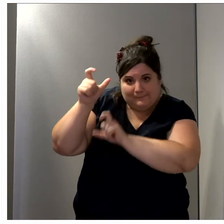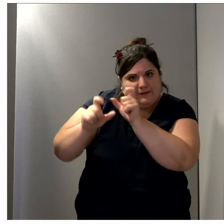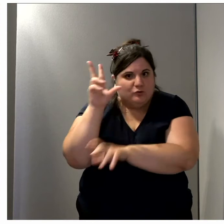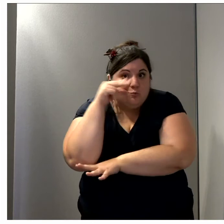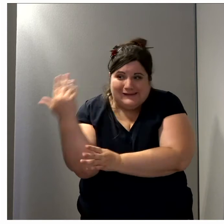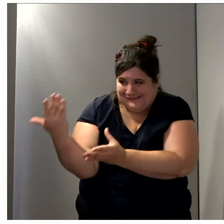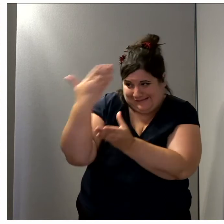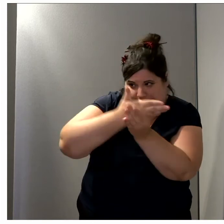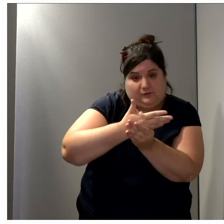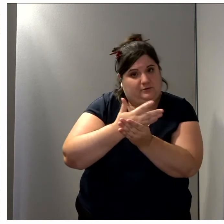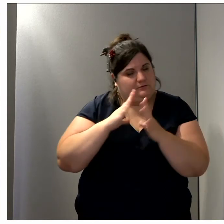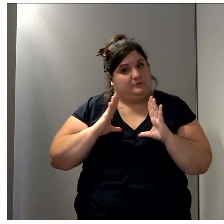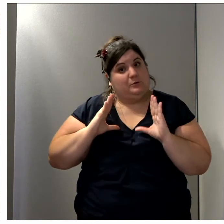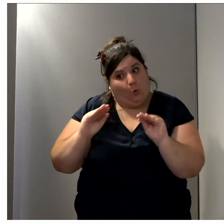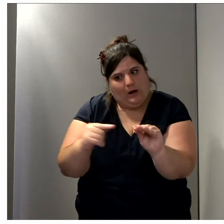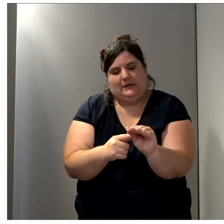faits.